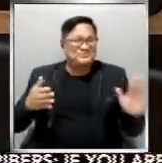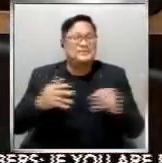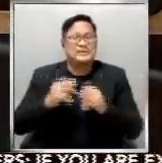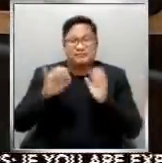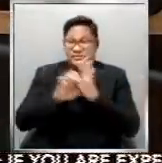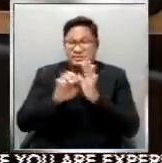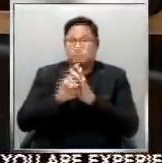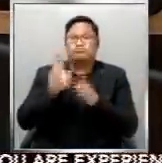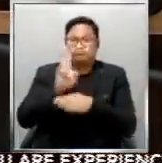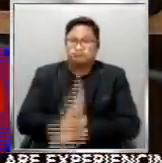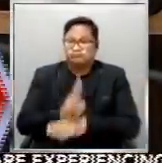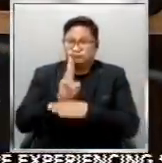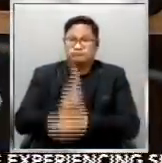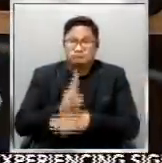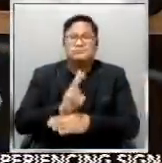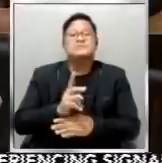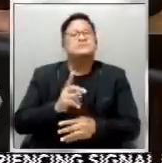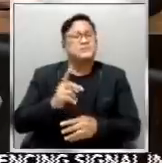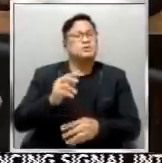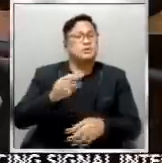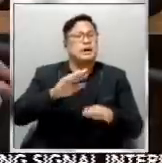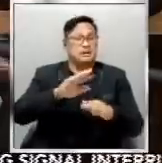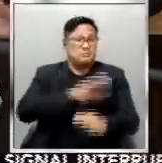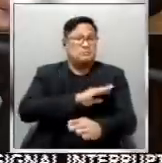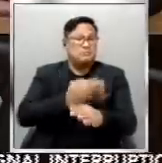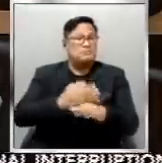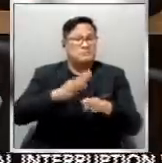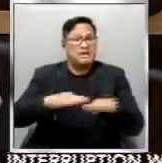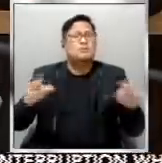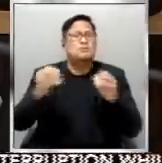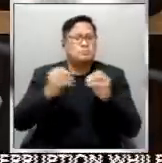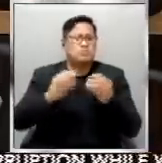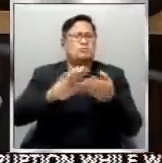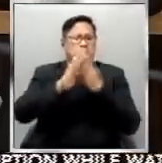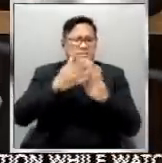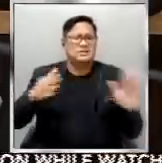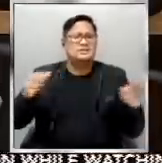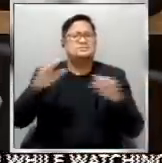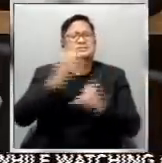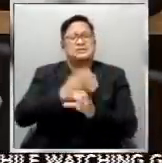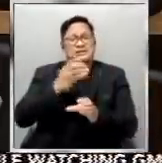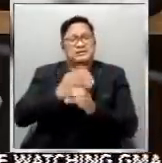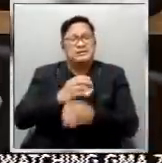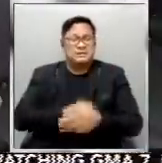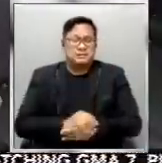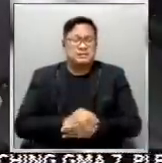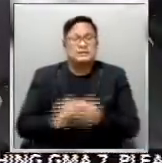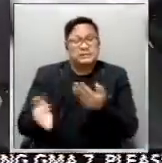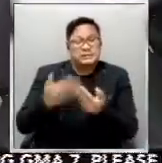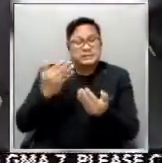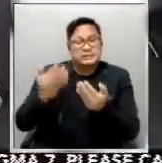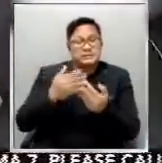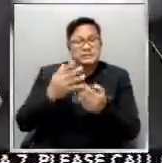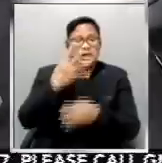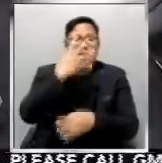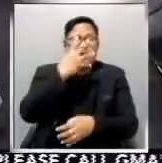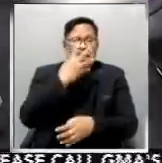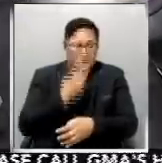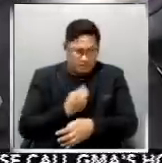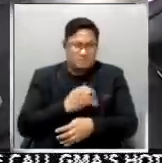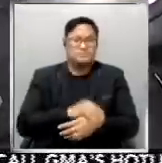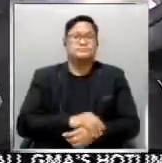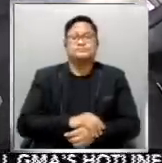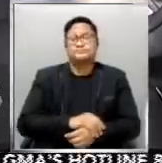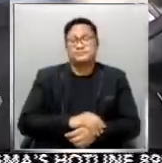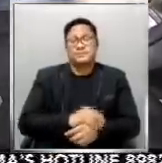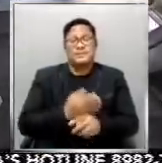Pagsanay na yung mga bata sa car seat, it's more peaceful in the car. They easily fall asleep. Kaligtasan ng mga batang